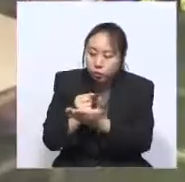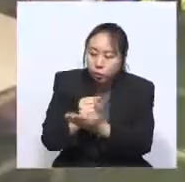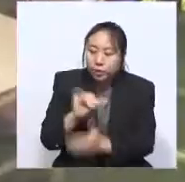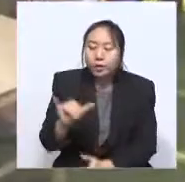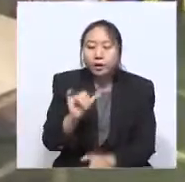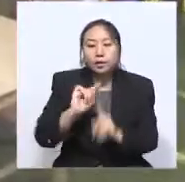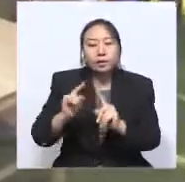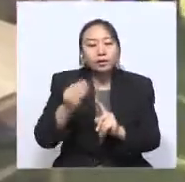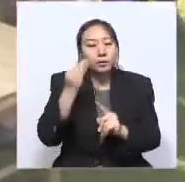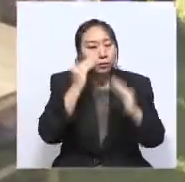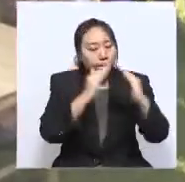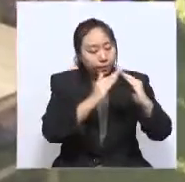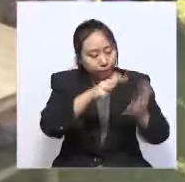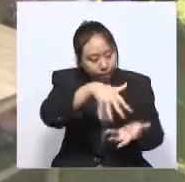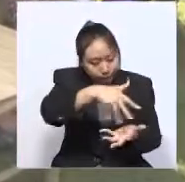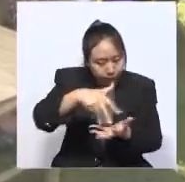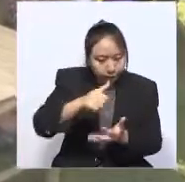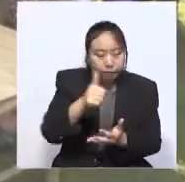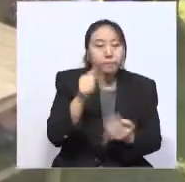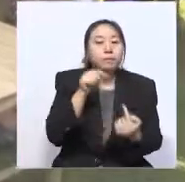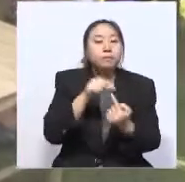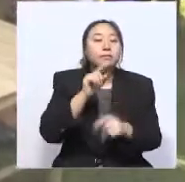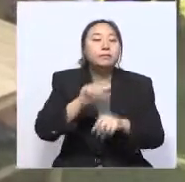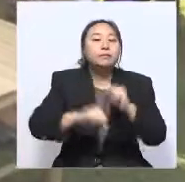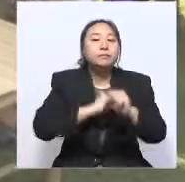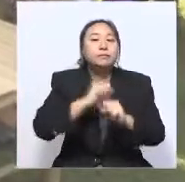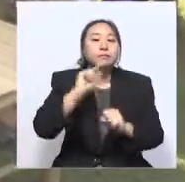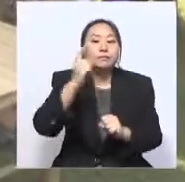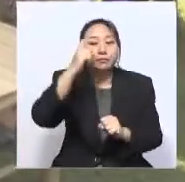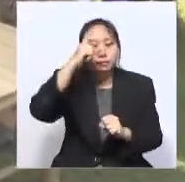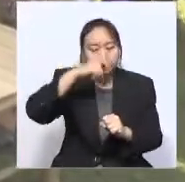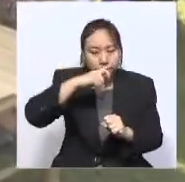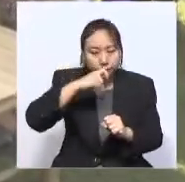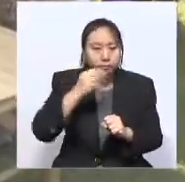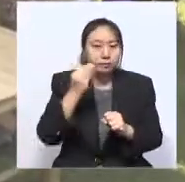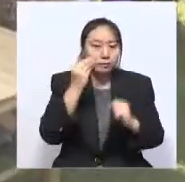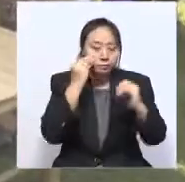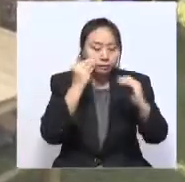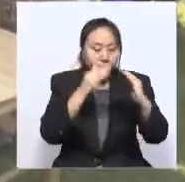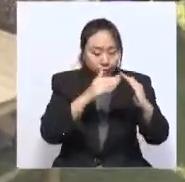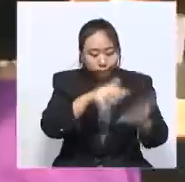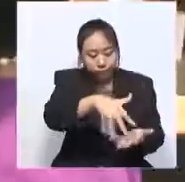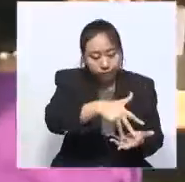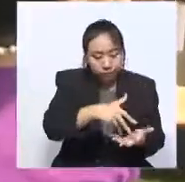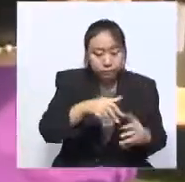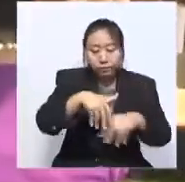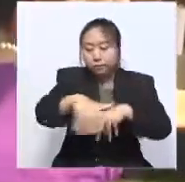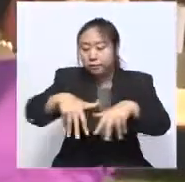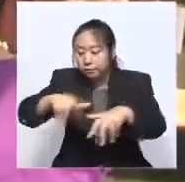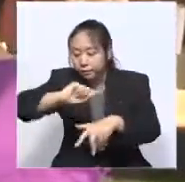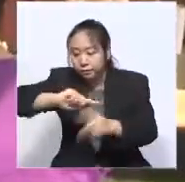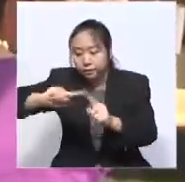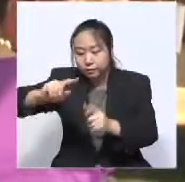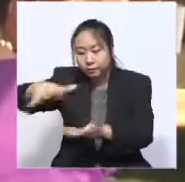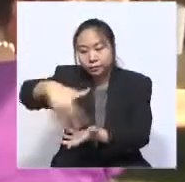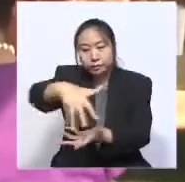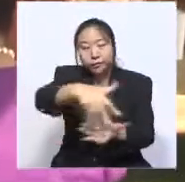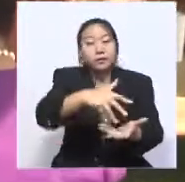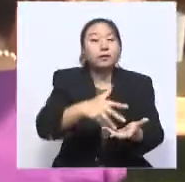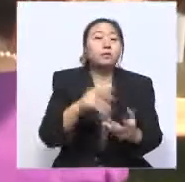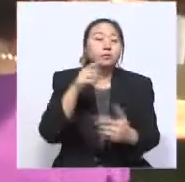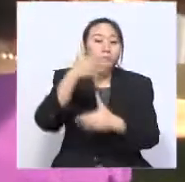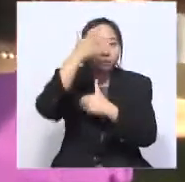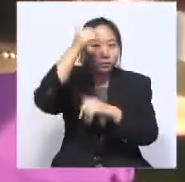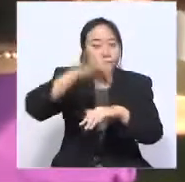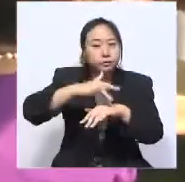านเรือนก็ได้เพราะว่าช่วงนี้ถือว่าเป็นช่วงของเทศกาลปีใหม่ไทยแล้วก็ทำความสะอาดพื้นที่สาธารณะใส่ใจในทรัพยากรธรรม